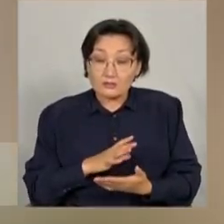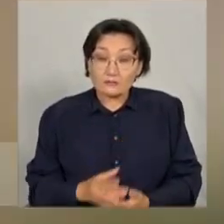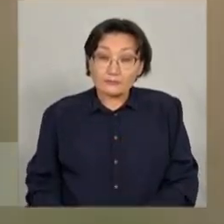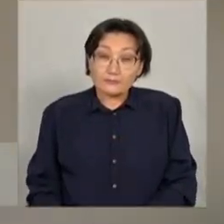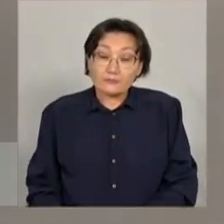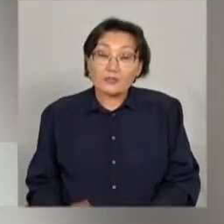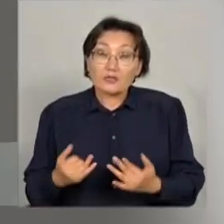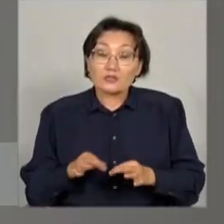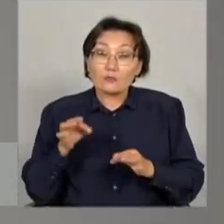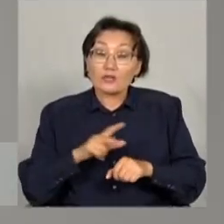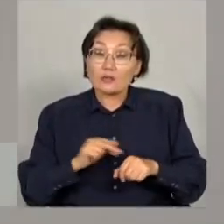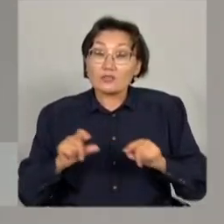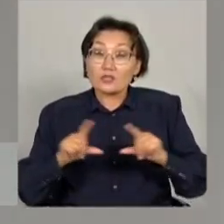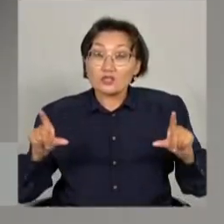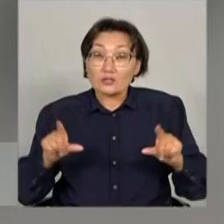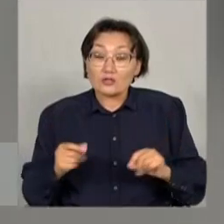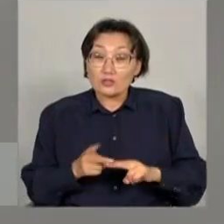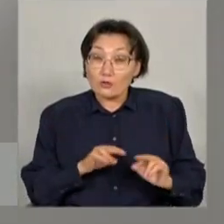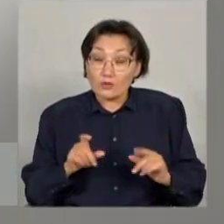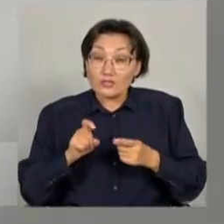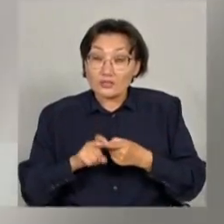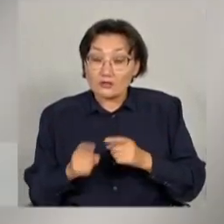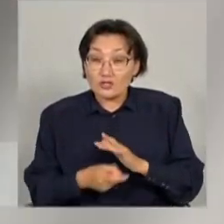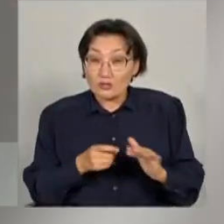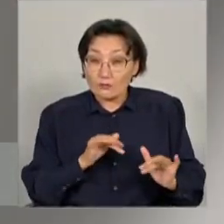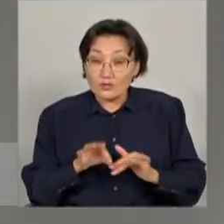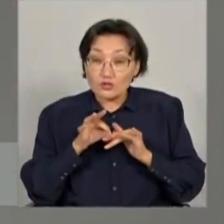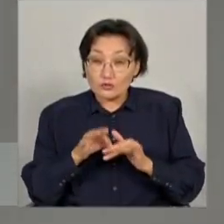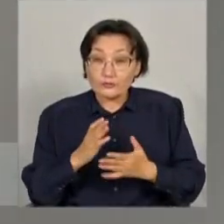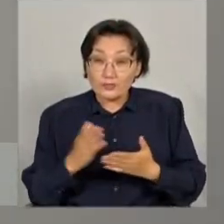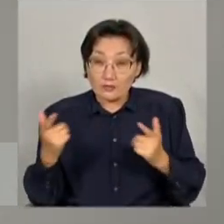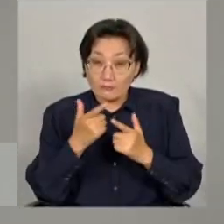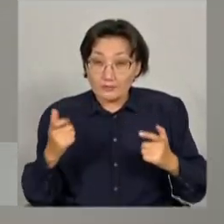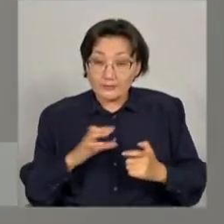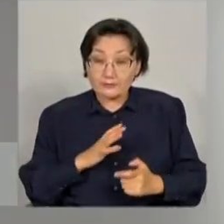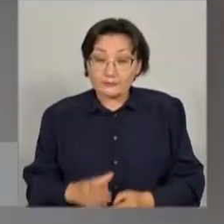жеткізілген. Өңірлік полиция департаменті бұл іске қатысты сараптама тағайындалғанын мәлімдеді.